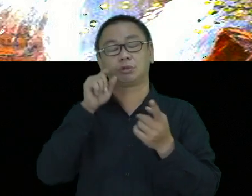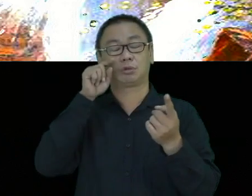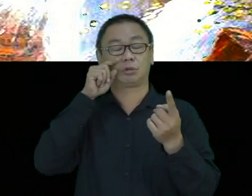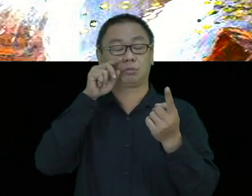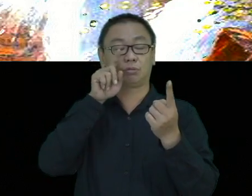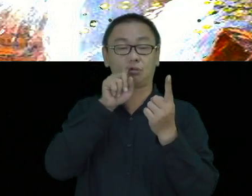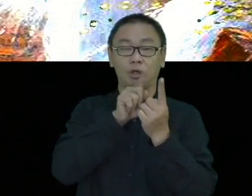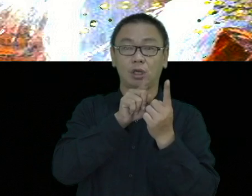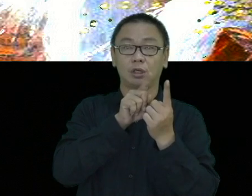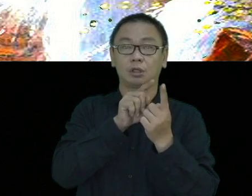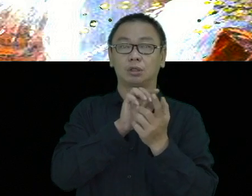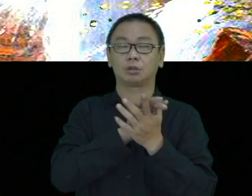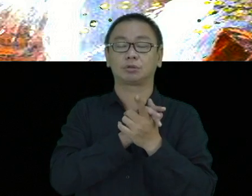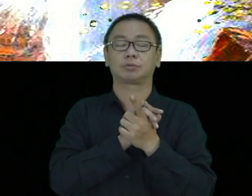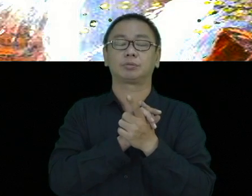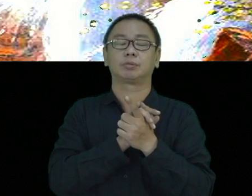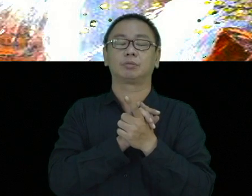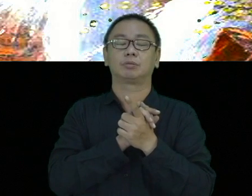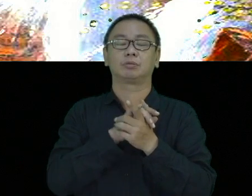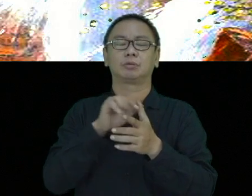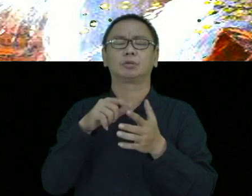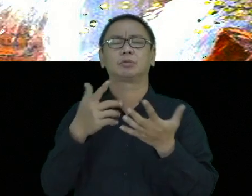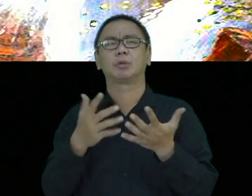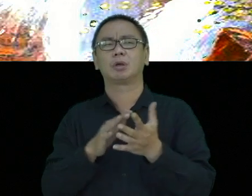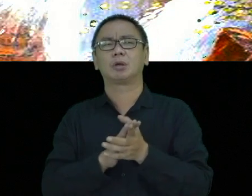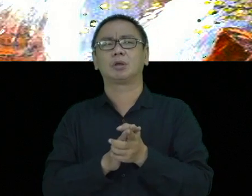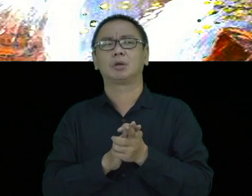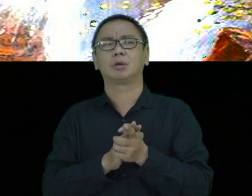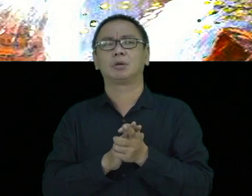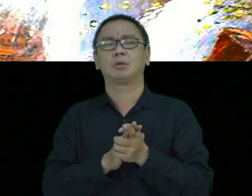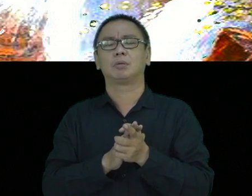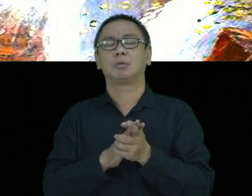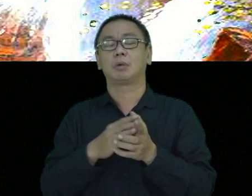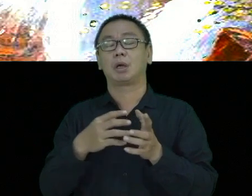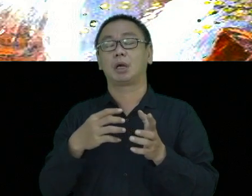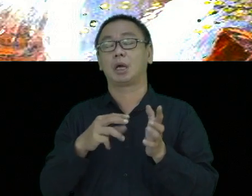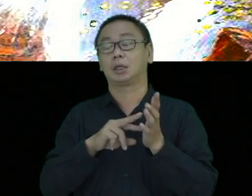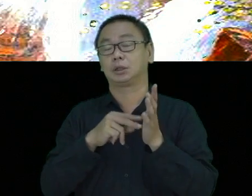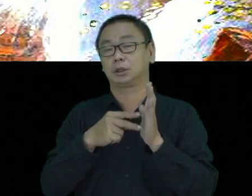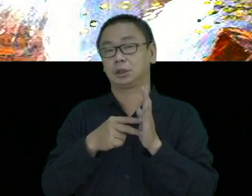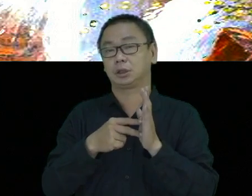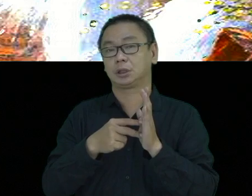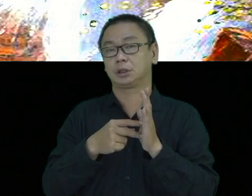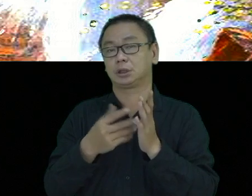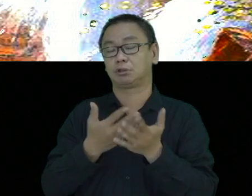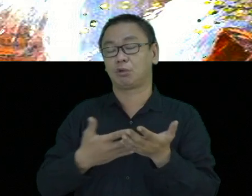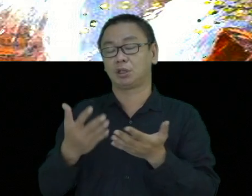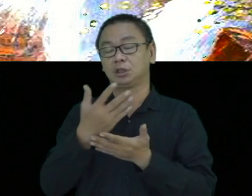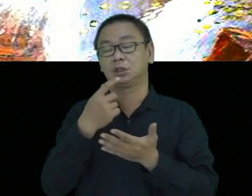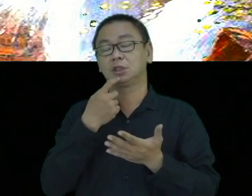salib. Jadi apa sebetulnya makna daripada situasi tentang damai itu?